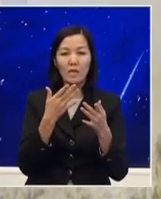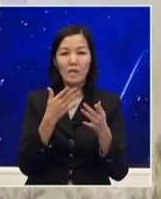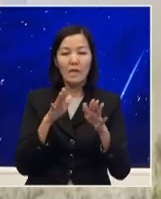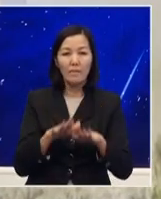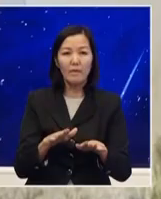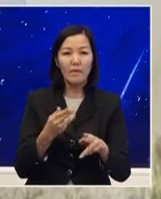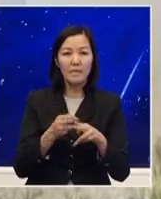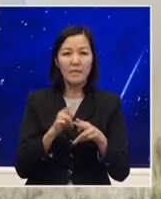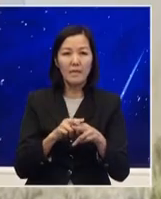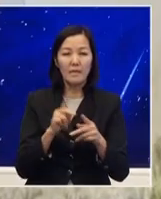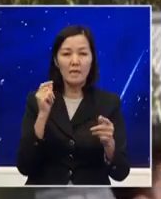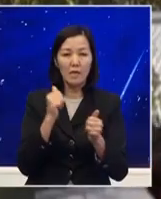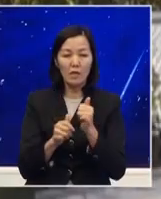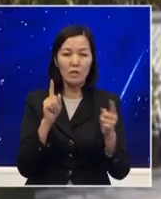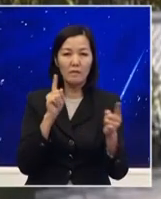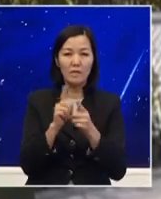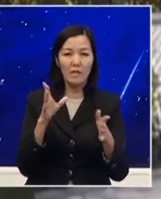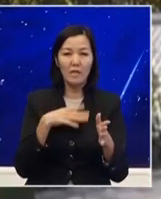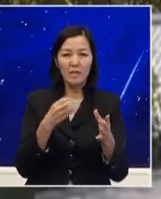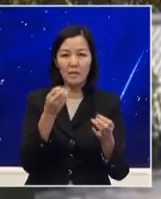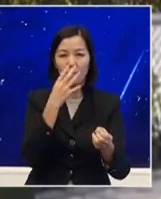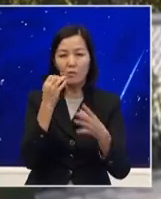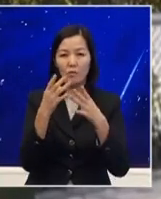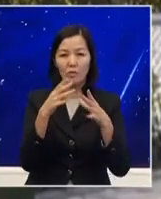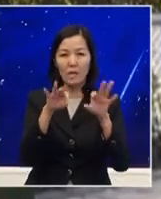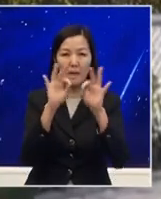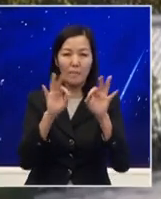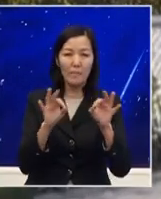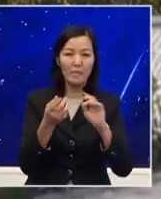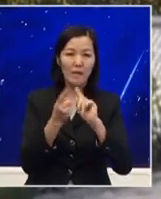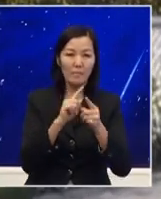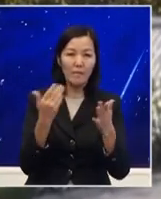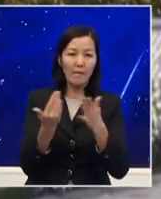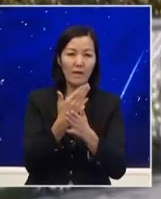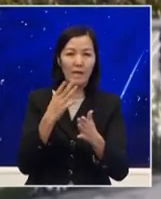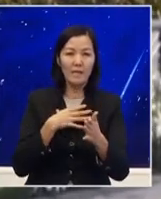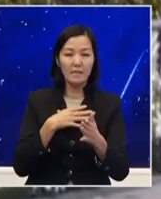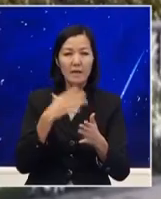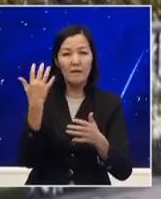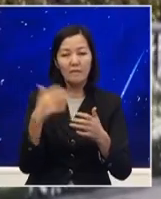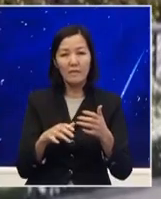а это уже 9-й, цветочные композиции обновляются. Увидеть эту красоту можно из середины